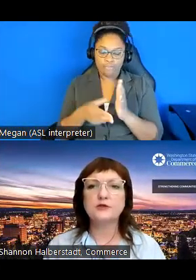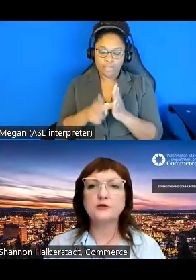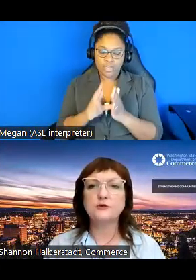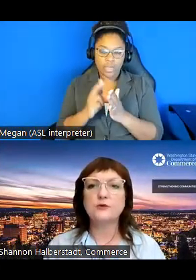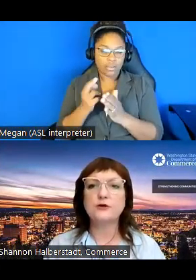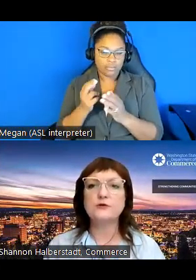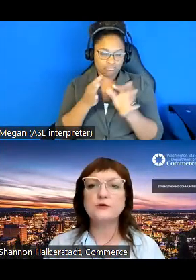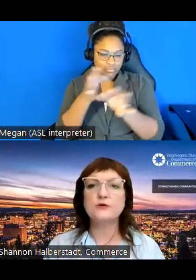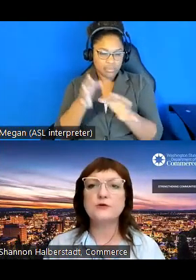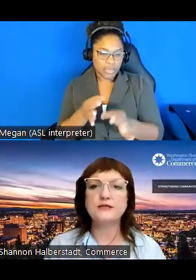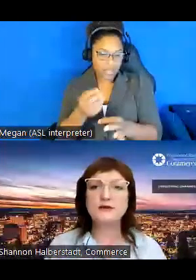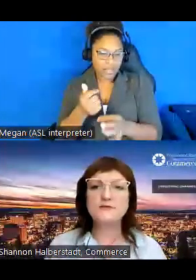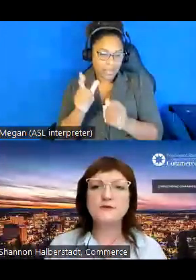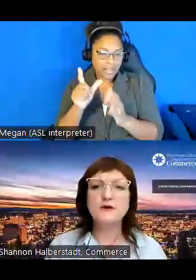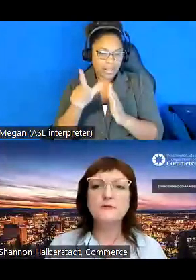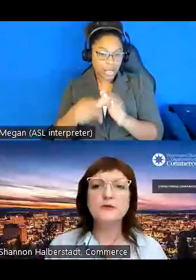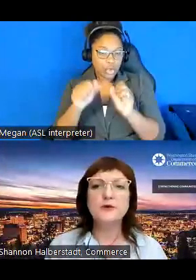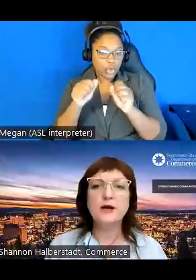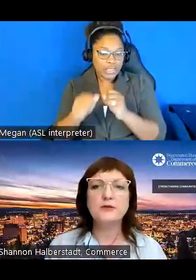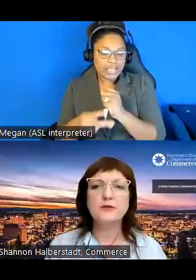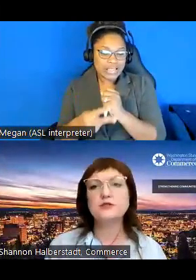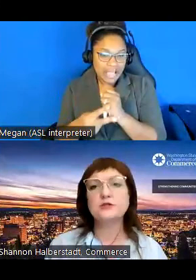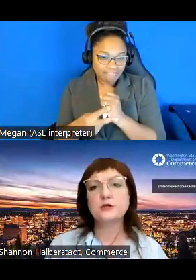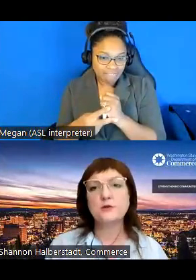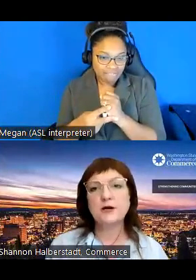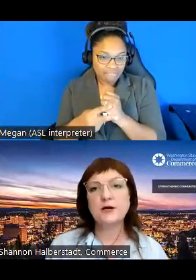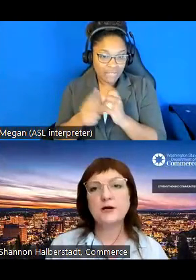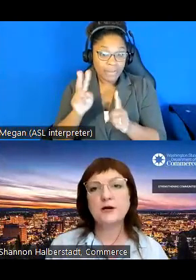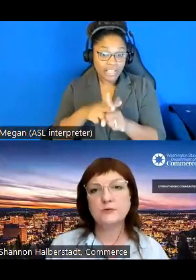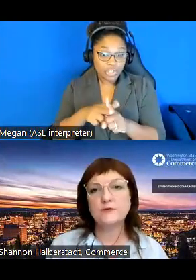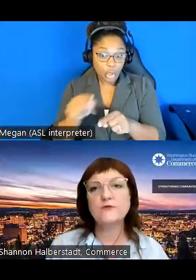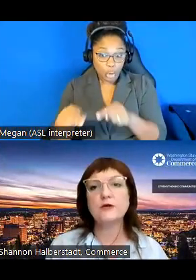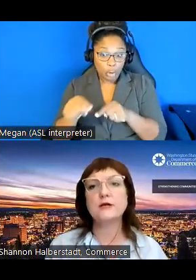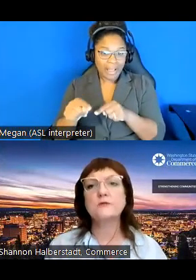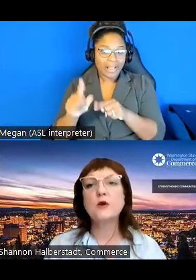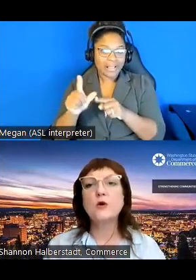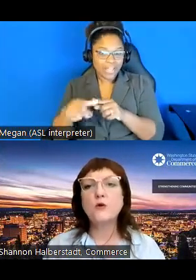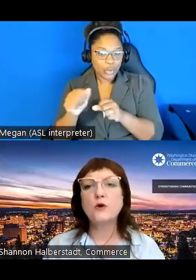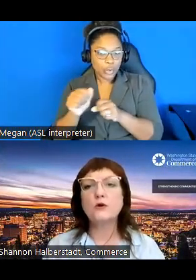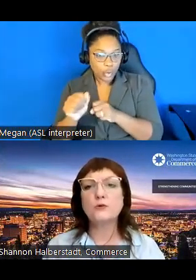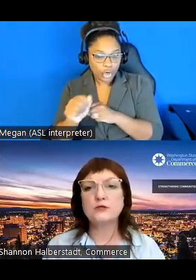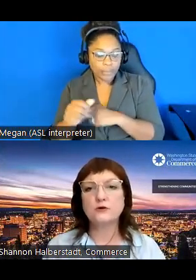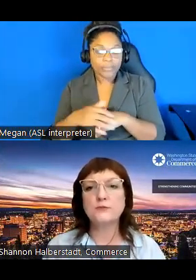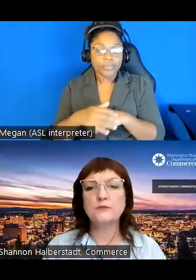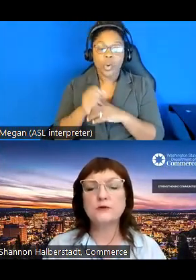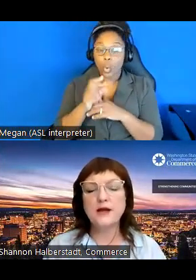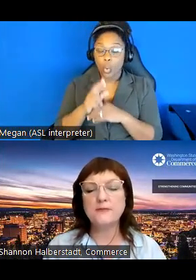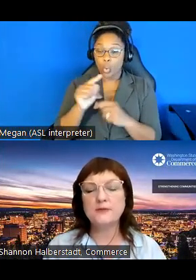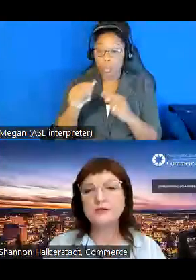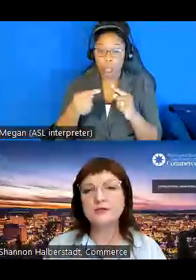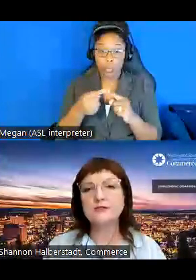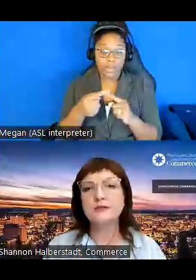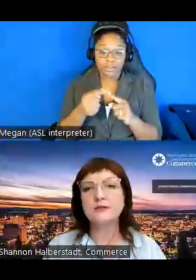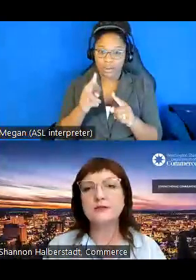확인하십시오. 그리고 제출하고 나서 그 애플리케이션을 수정할 수가